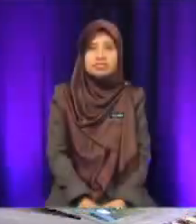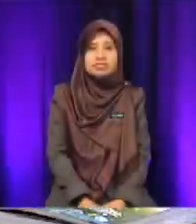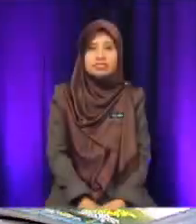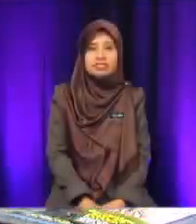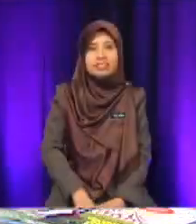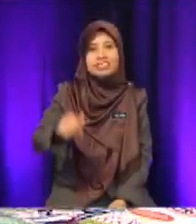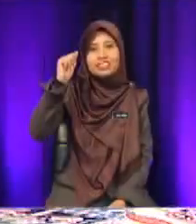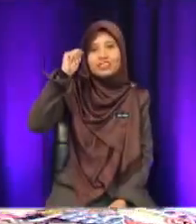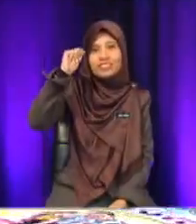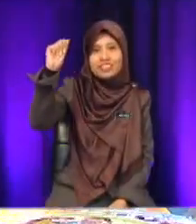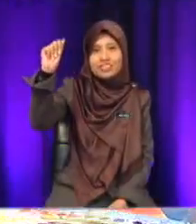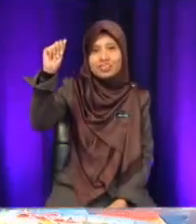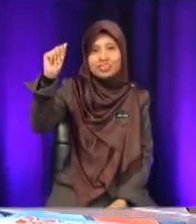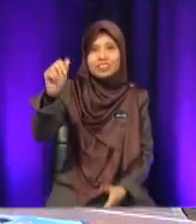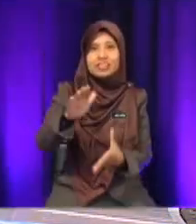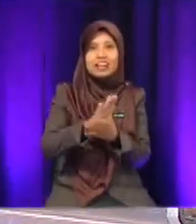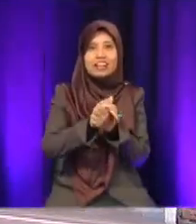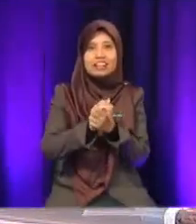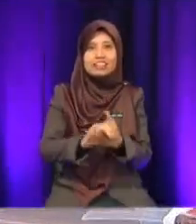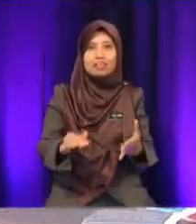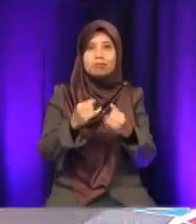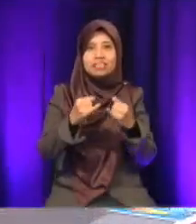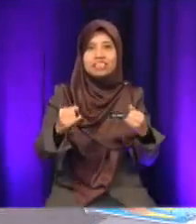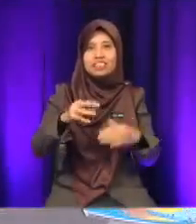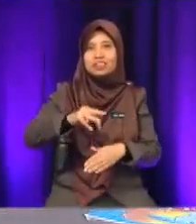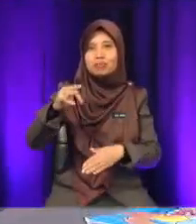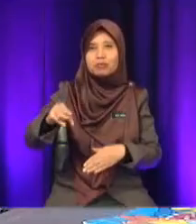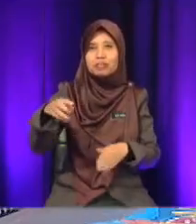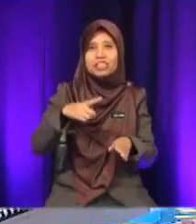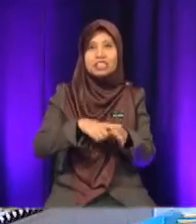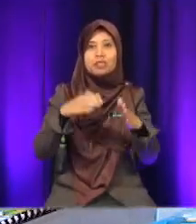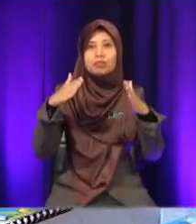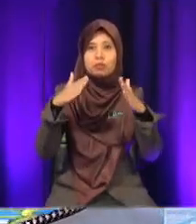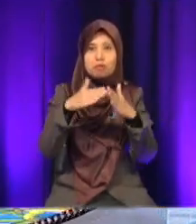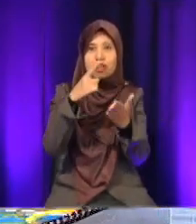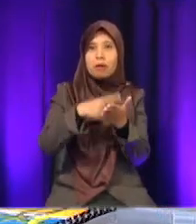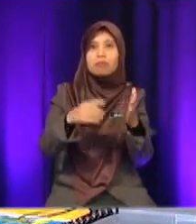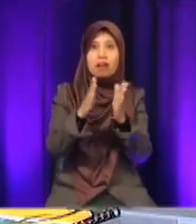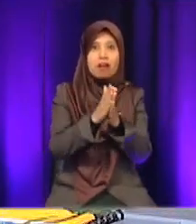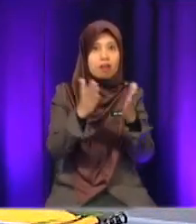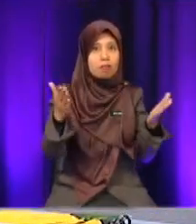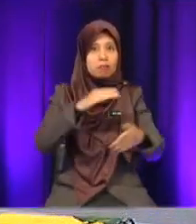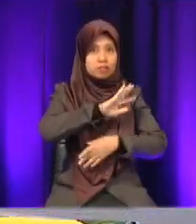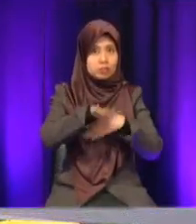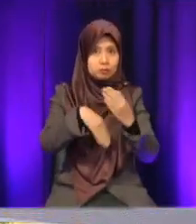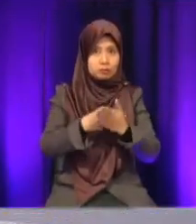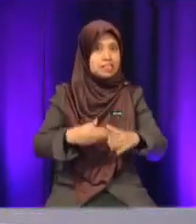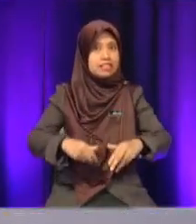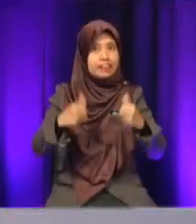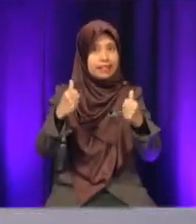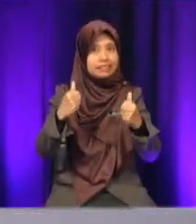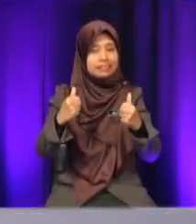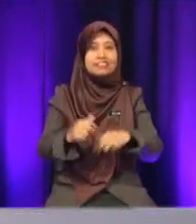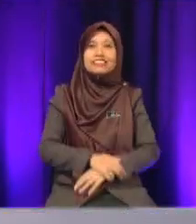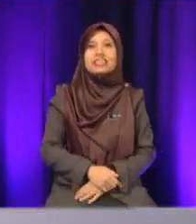assalamualaikum dan selamat sejahtera murid-murid di rumah apa kabar semua itu kenapa